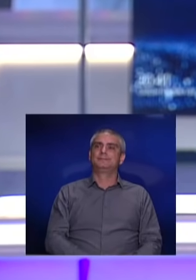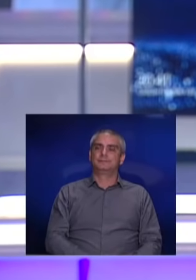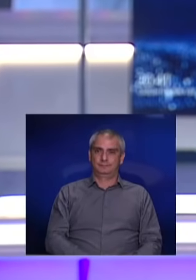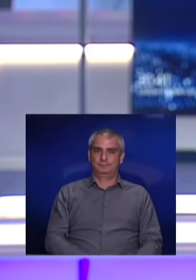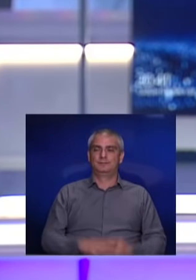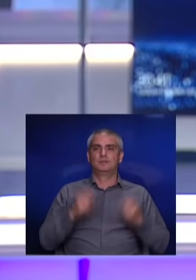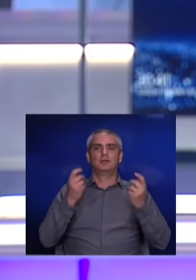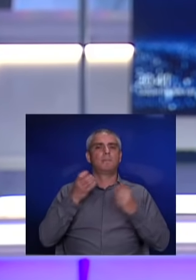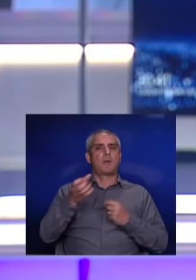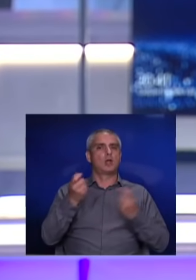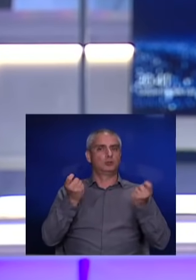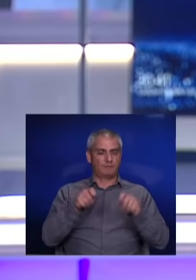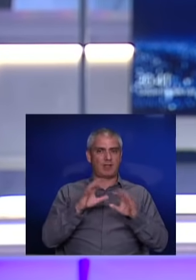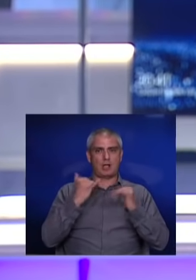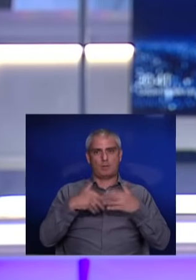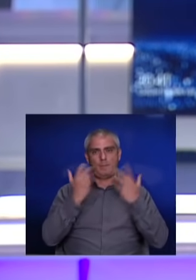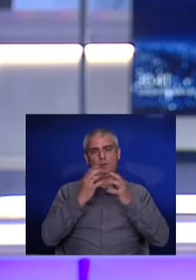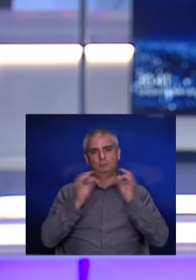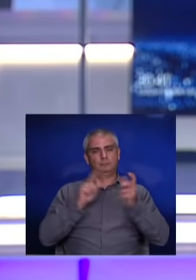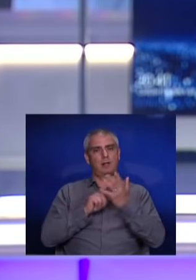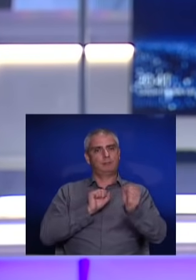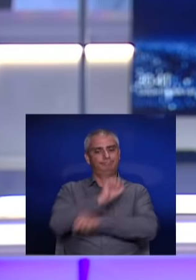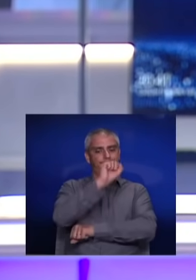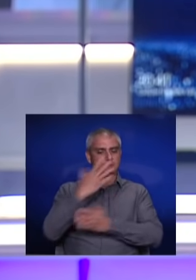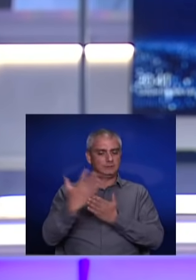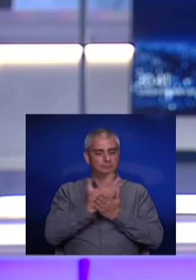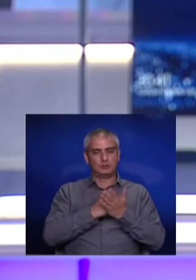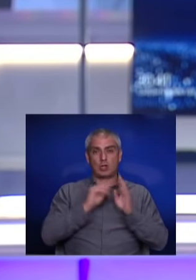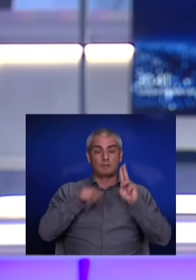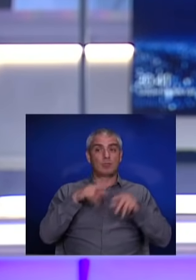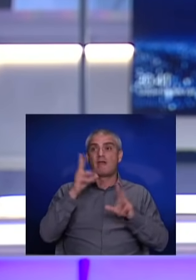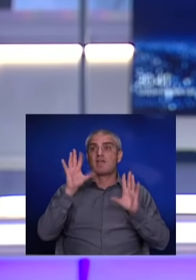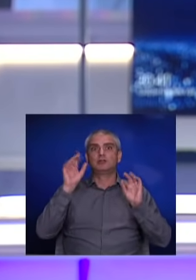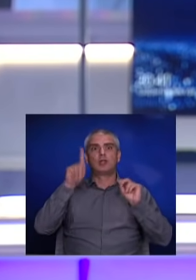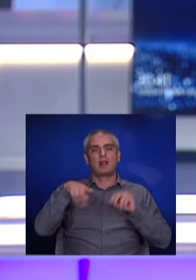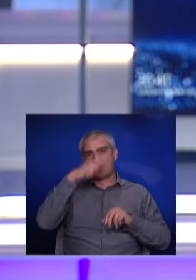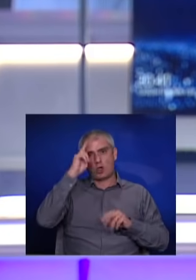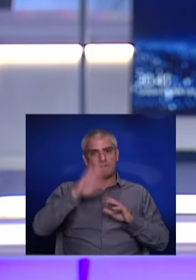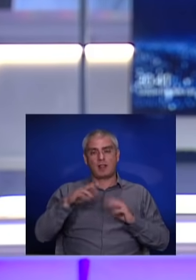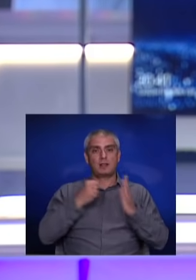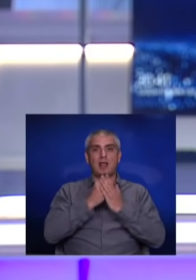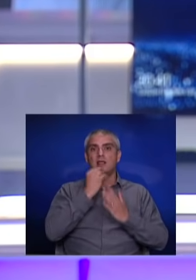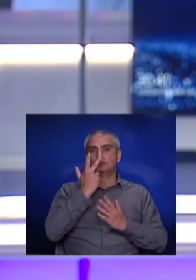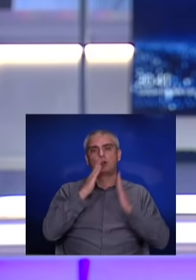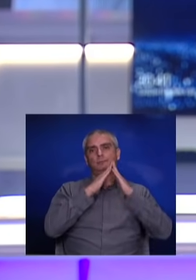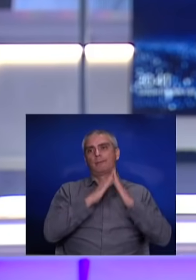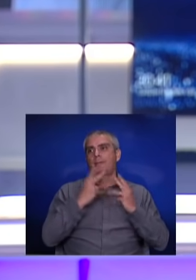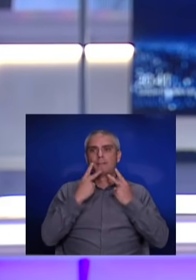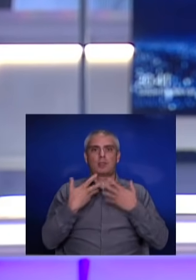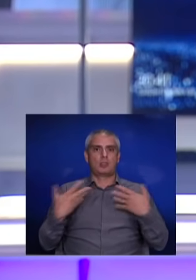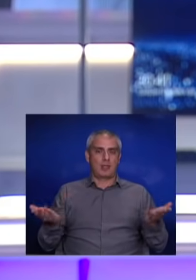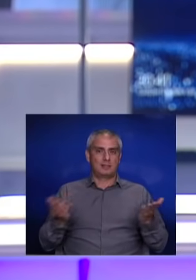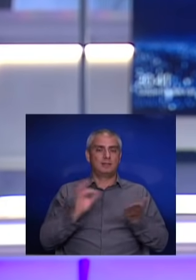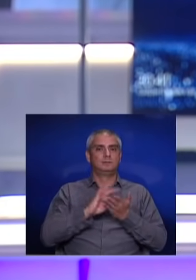השביתה במעונות היום החלה הבוקר במחאה על שכר המטפלות והשאירה עשרות אלפי הורים לילדים עד גיל 3 בלי שום פתרון. במשרד